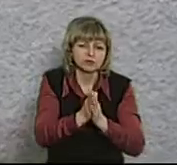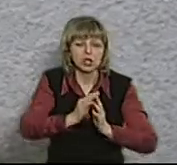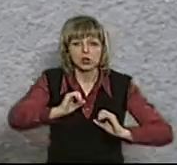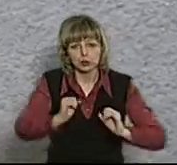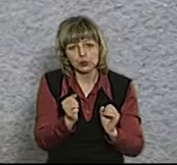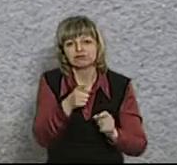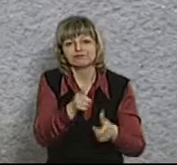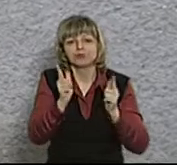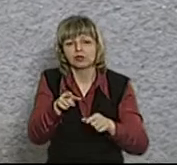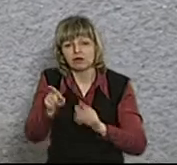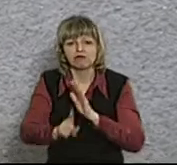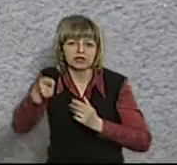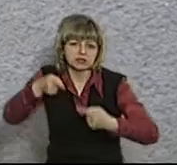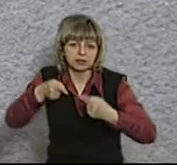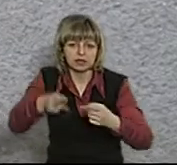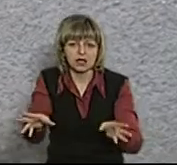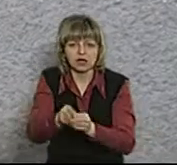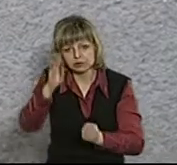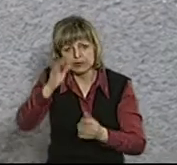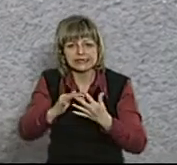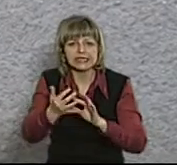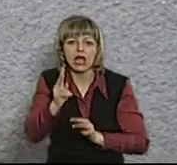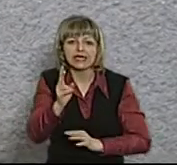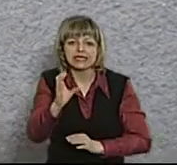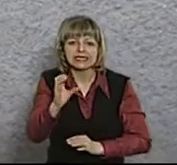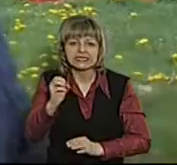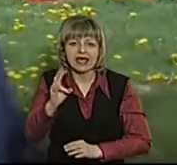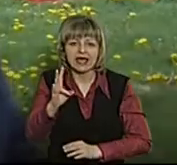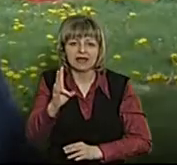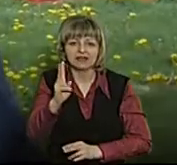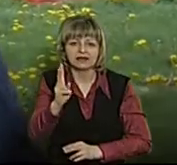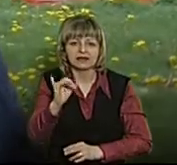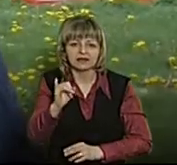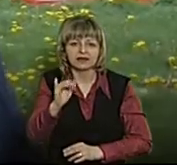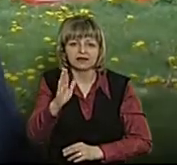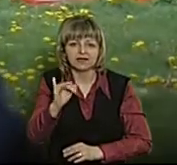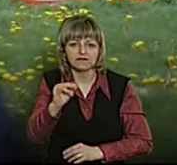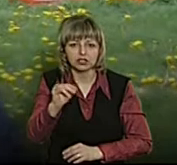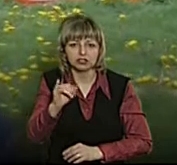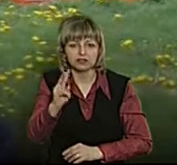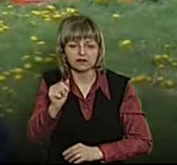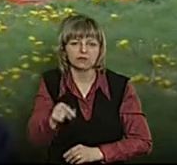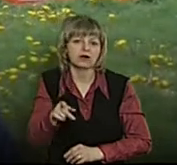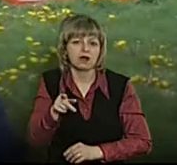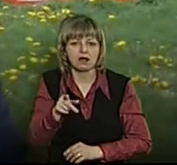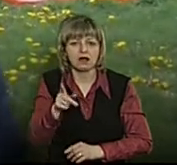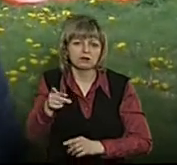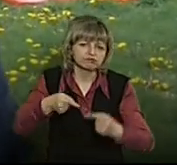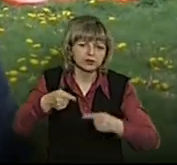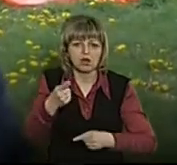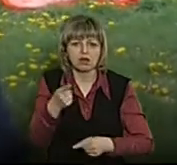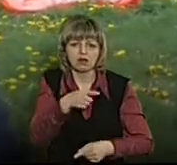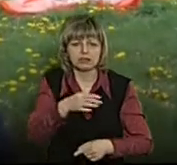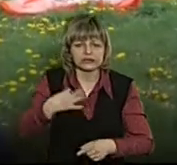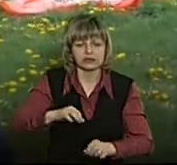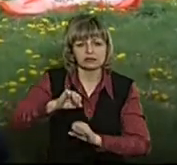погодився. Там виникла суперечка з парубками із Сенковичівки, каже жінка. Говорить, що його він заступився за одного хлопця.